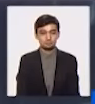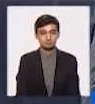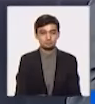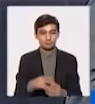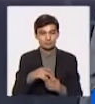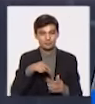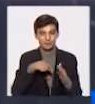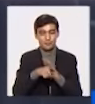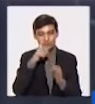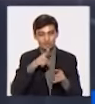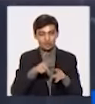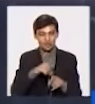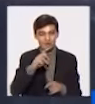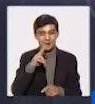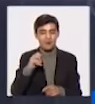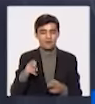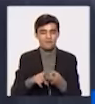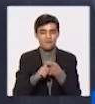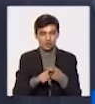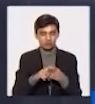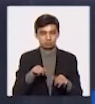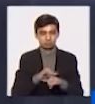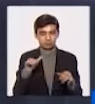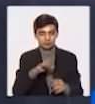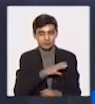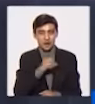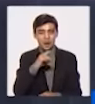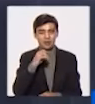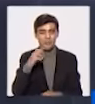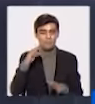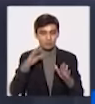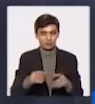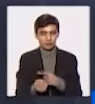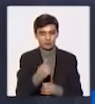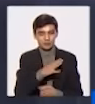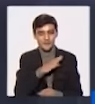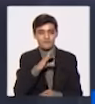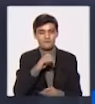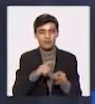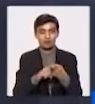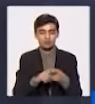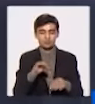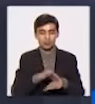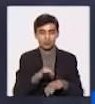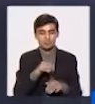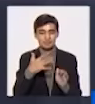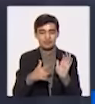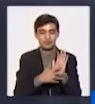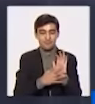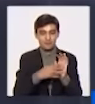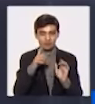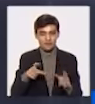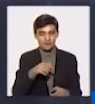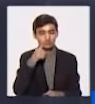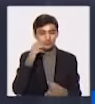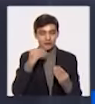Ал қаңтар айында коронавирус жұқтырудың алғашқы дерегі анықталған Біріккен Араб Әмірліктеріндегі вирус жұқтырғандар саны 59-ға жетті. Күні кеше